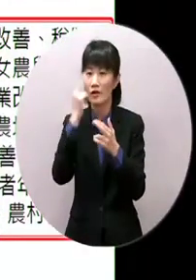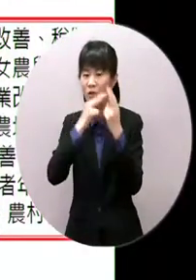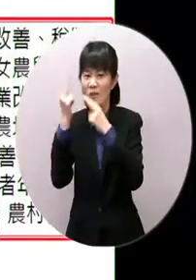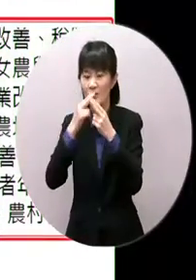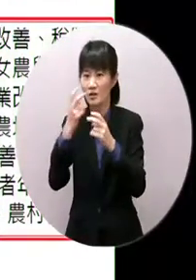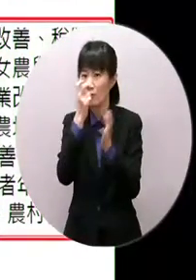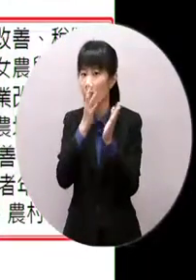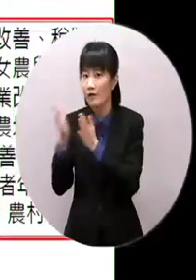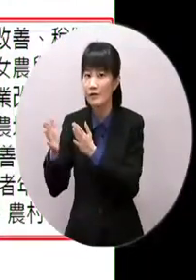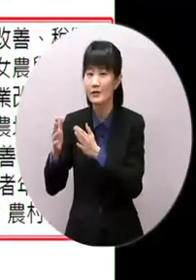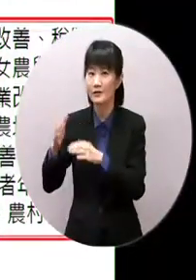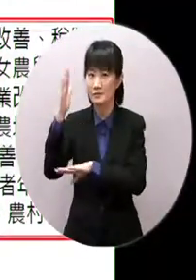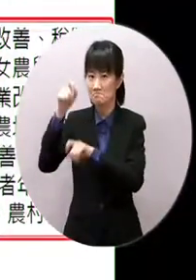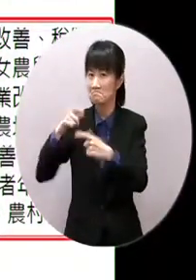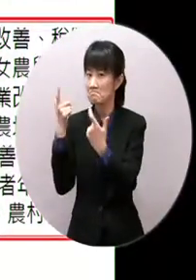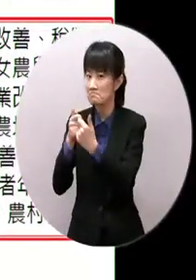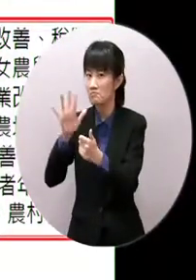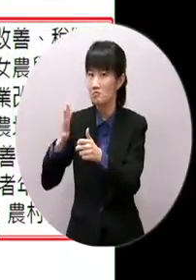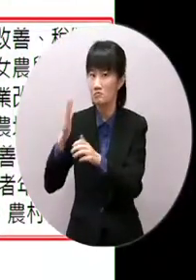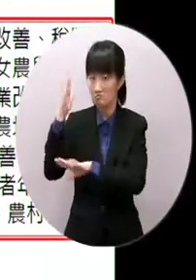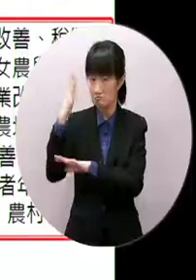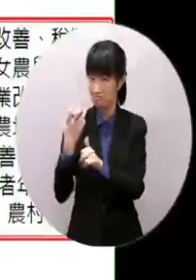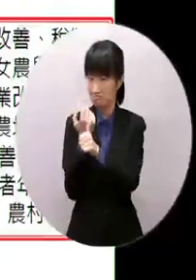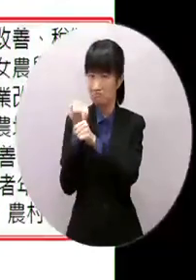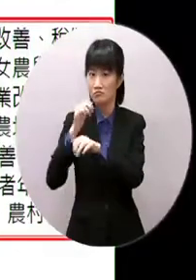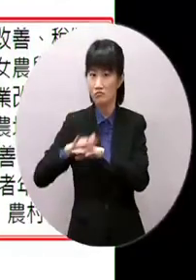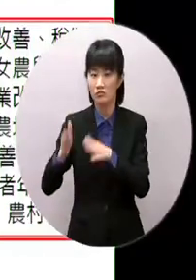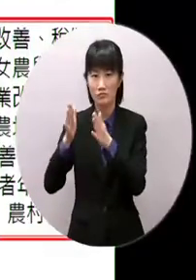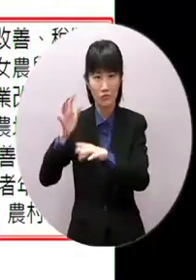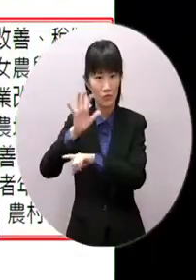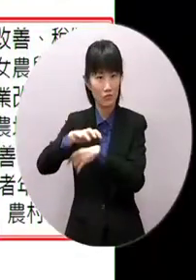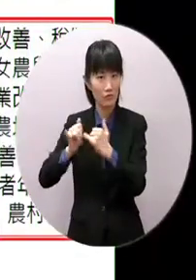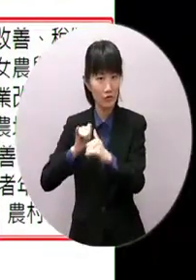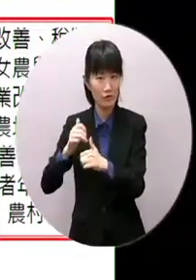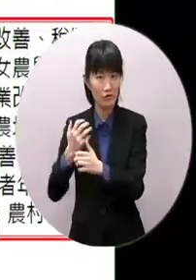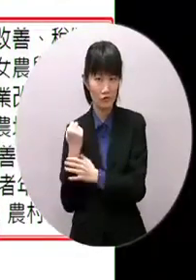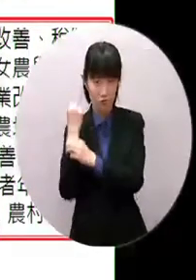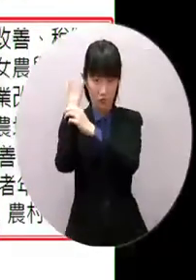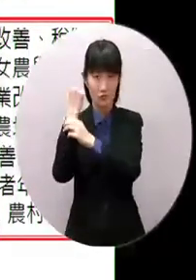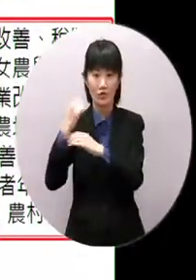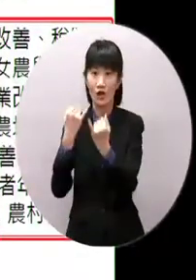他们有一个把关的机制，他们针对农民的整体，他们的支持系统，